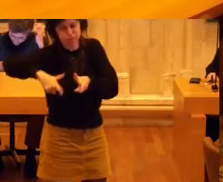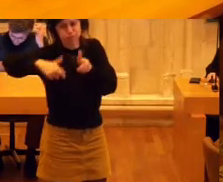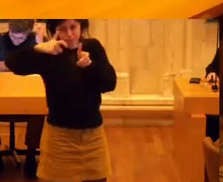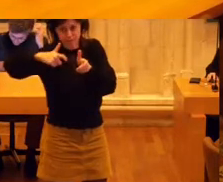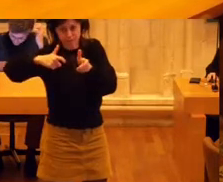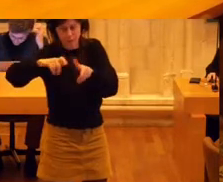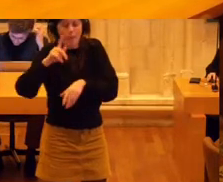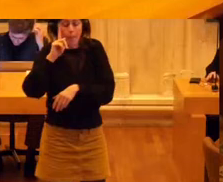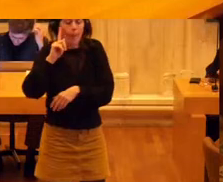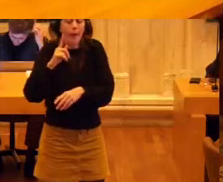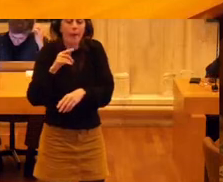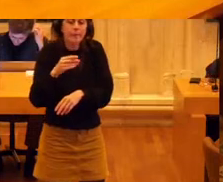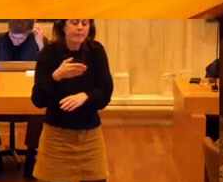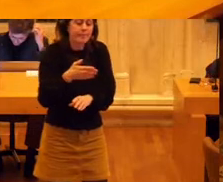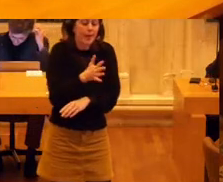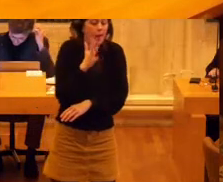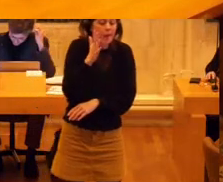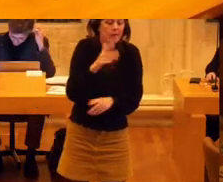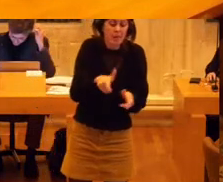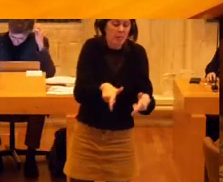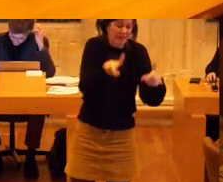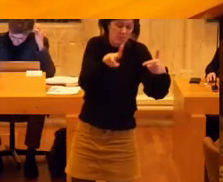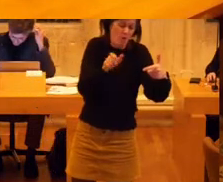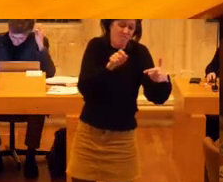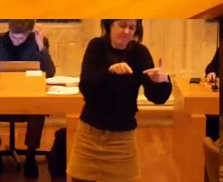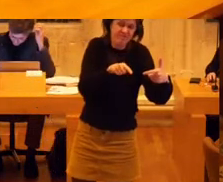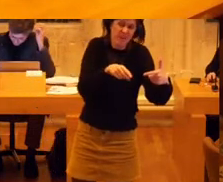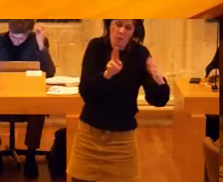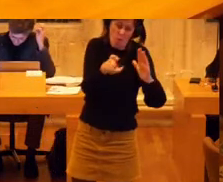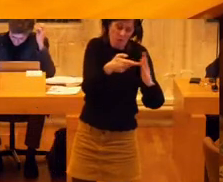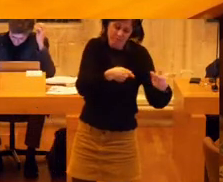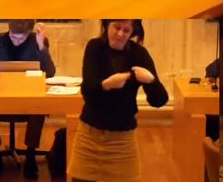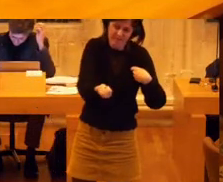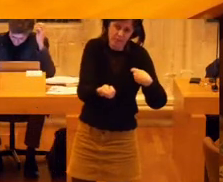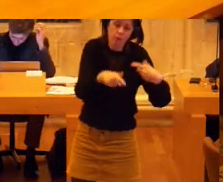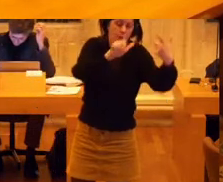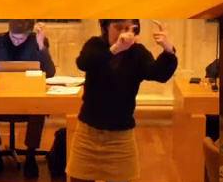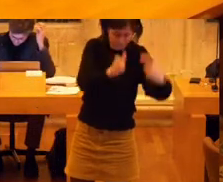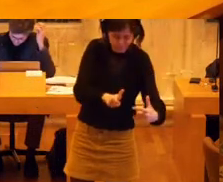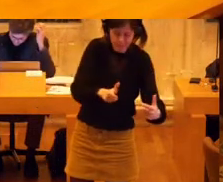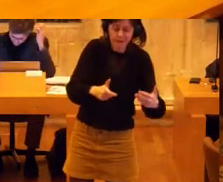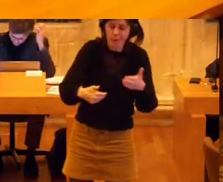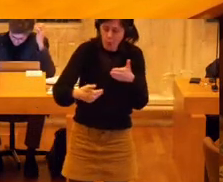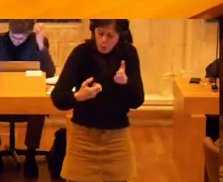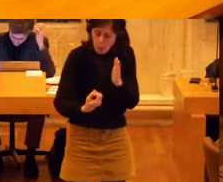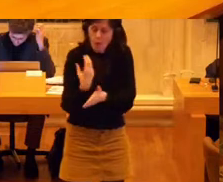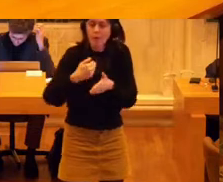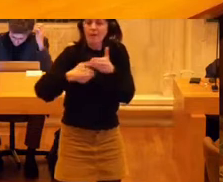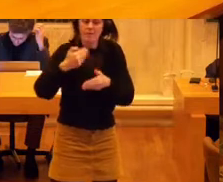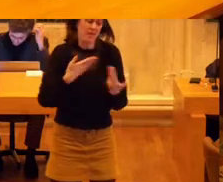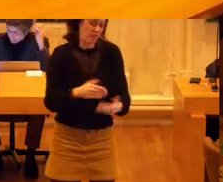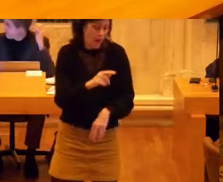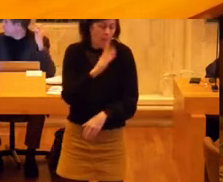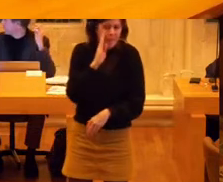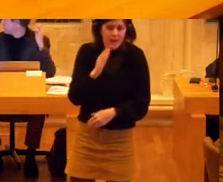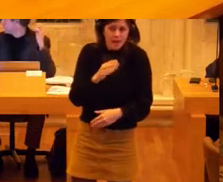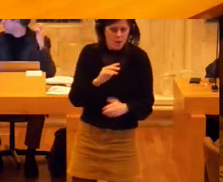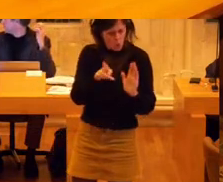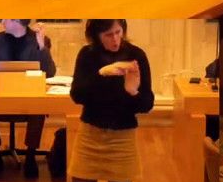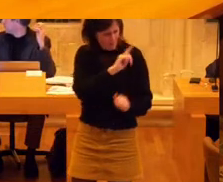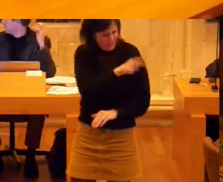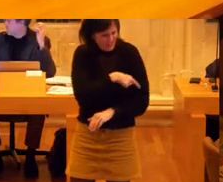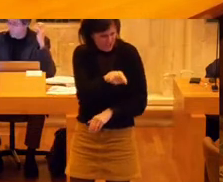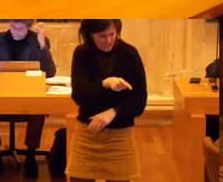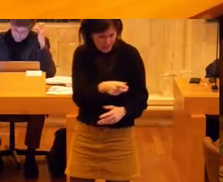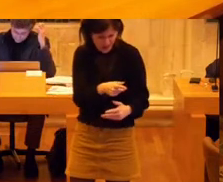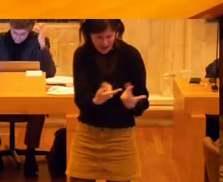les bâtiments qui, effectivement, ne répondent pas aux normes et qui auraient dû, pour répondre aux normes énergétiques, être emmaillotés de